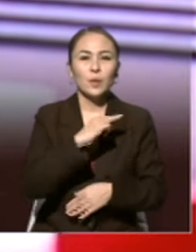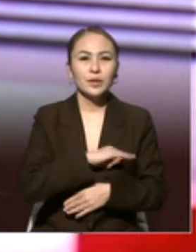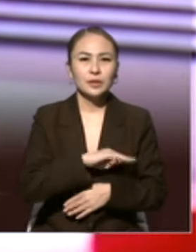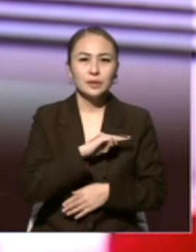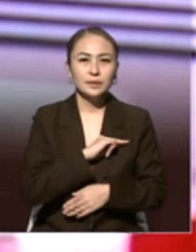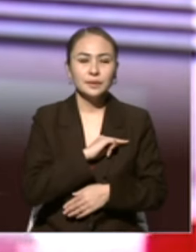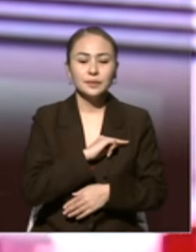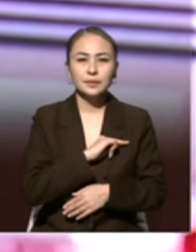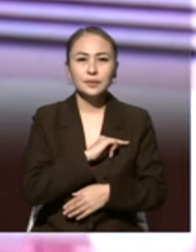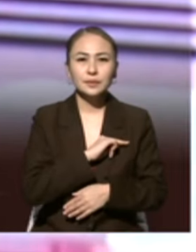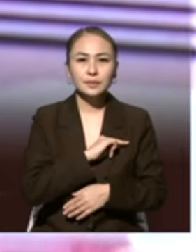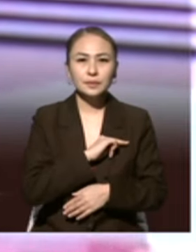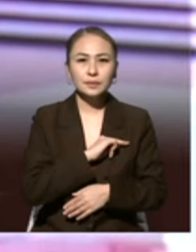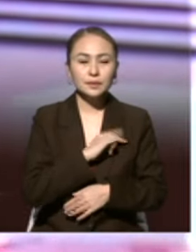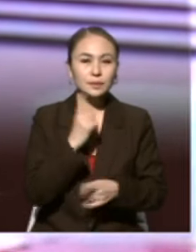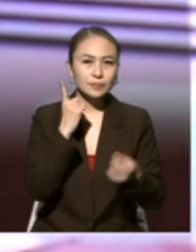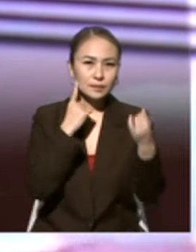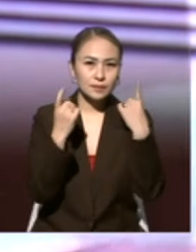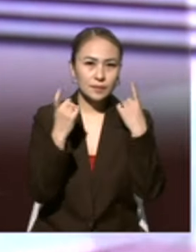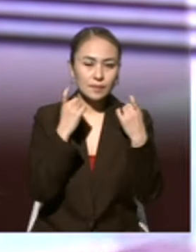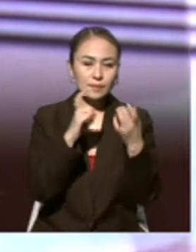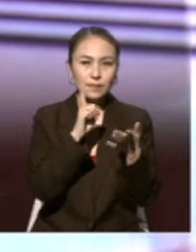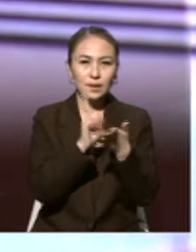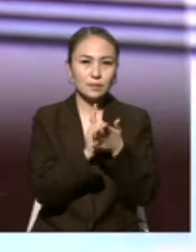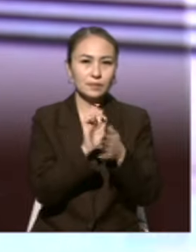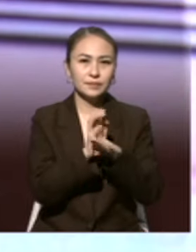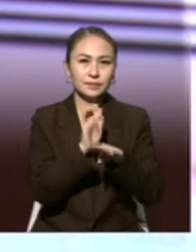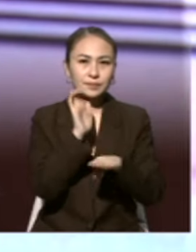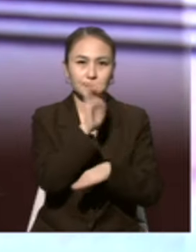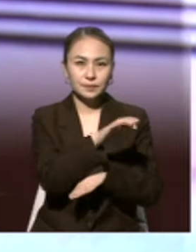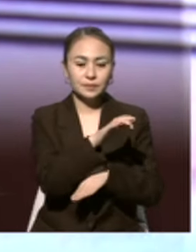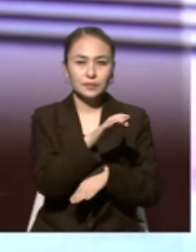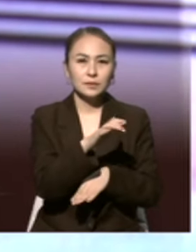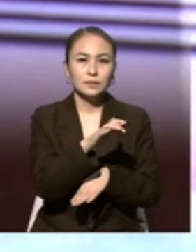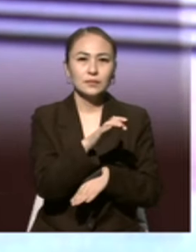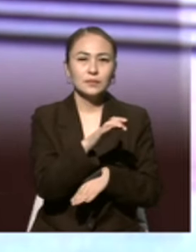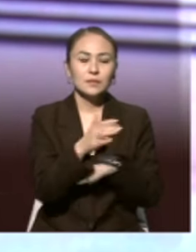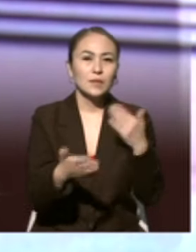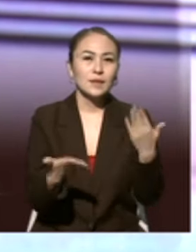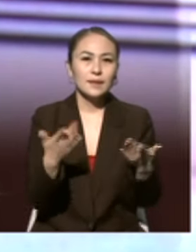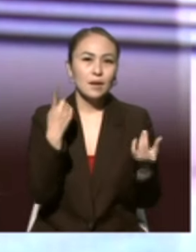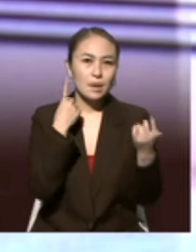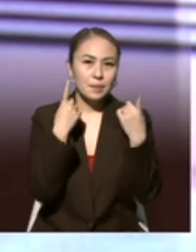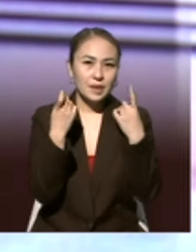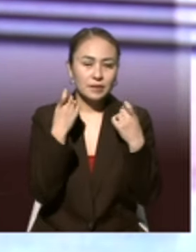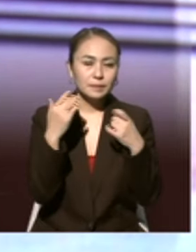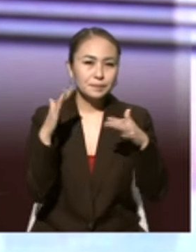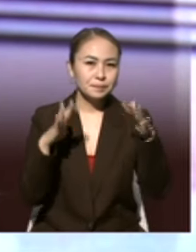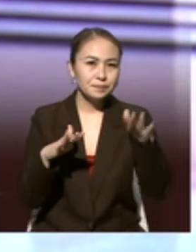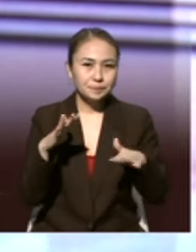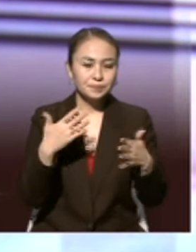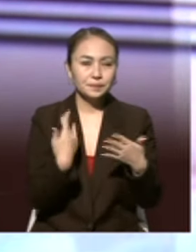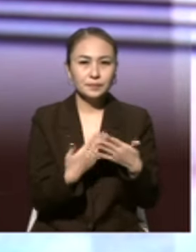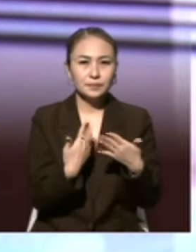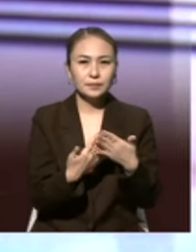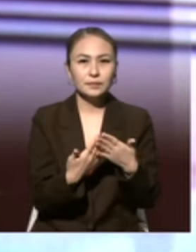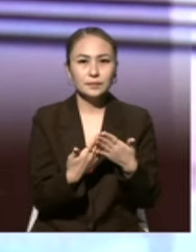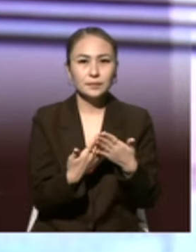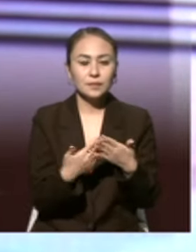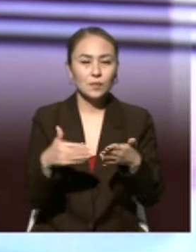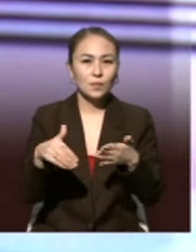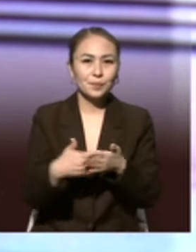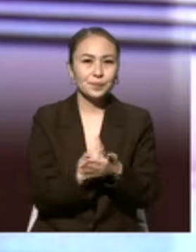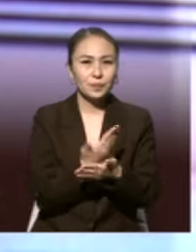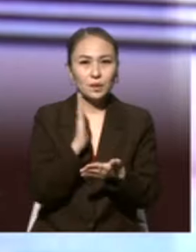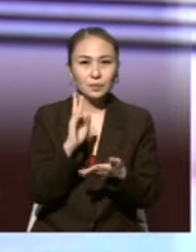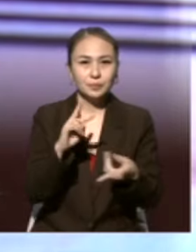органдарына ақпаратты міндетті түрде жіберіп отырады. Егер ақпарат болжам тағы да